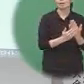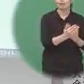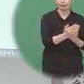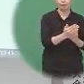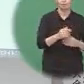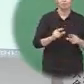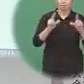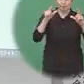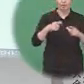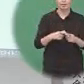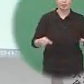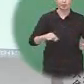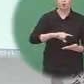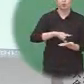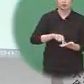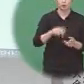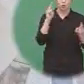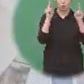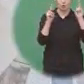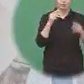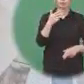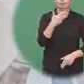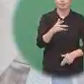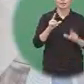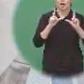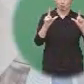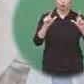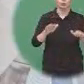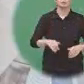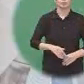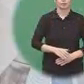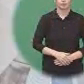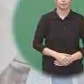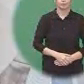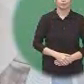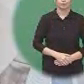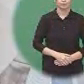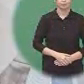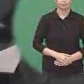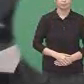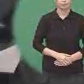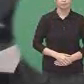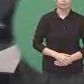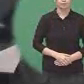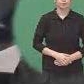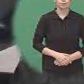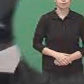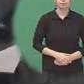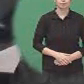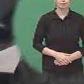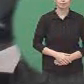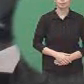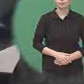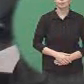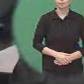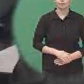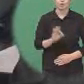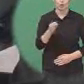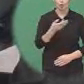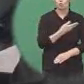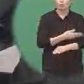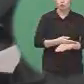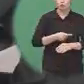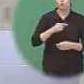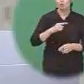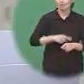は東日本地区の者が発表を行いましたこのうち物流